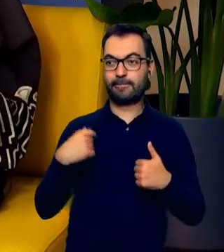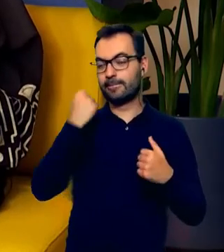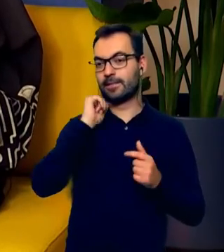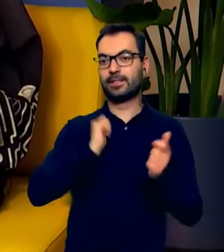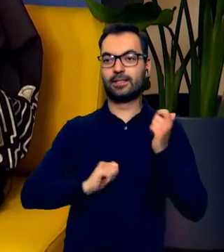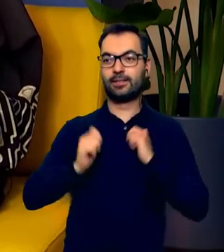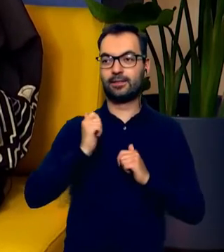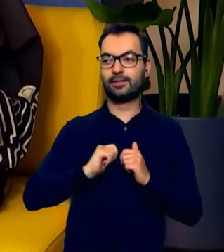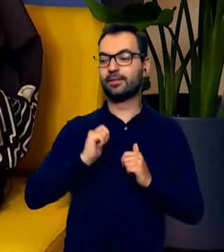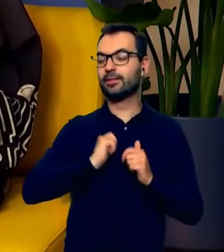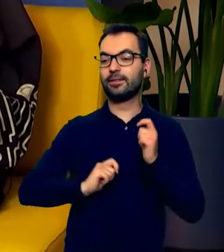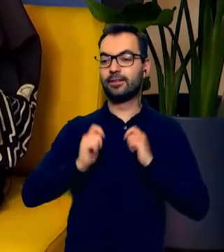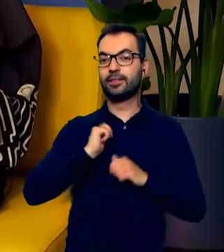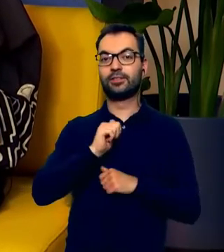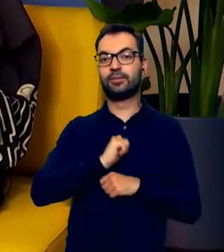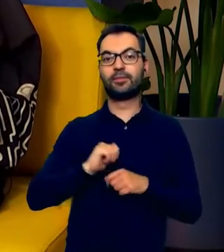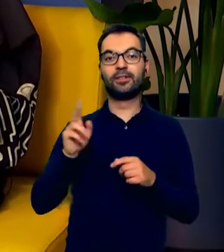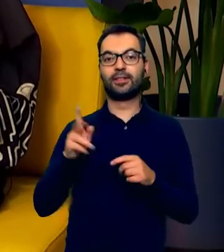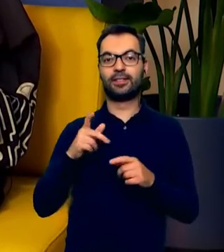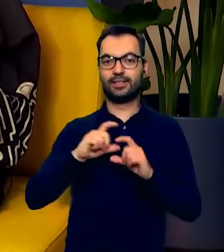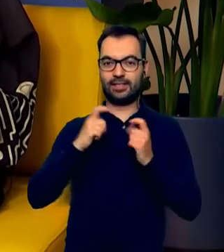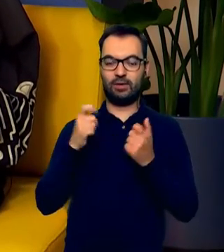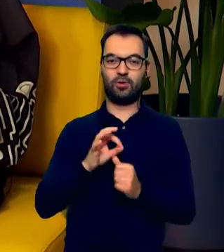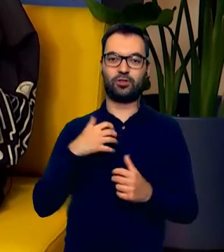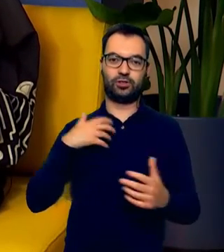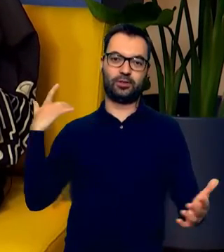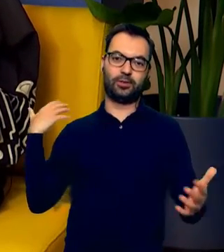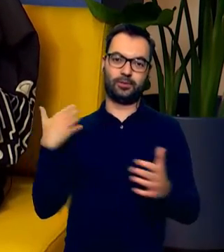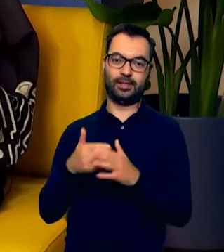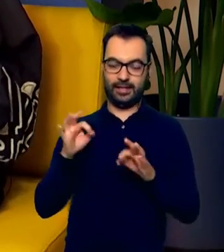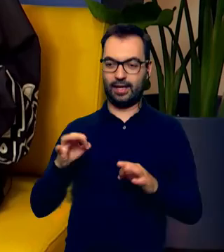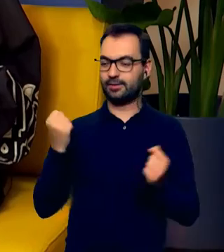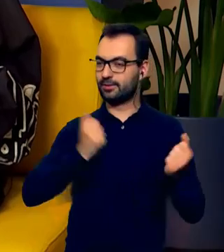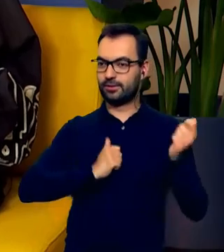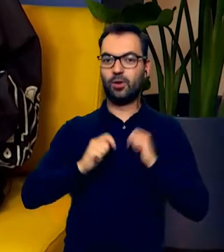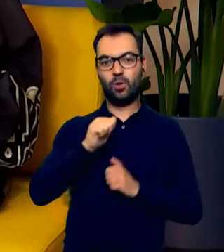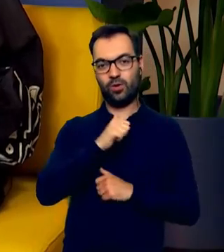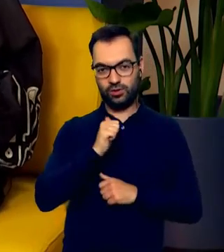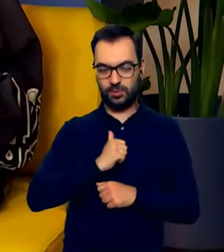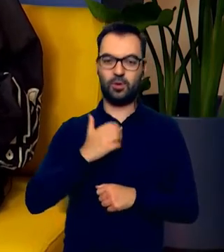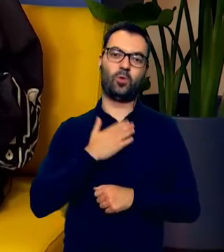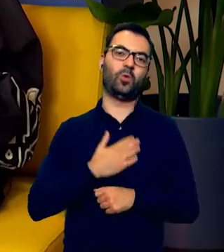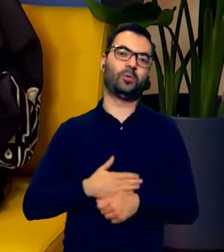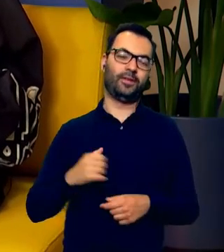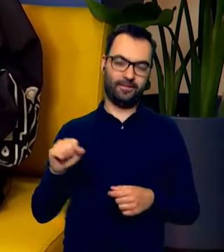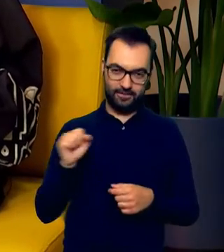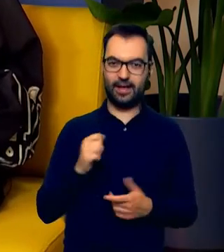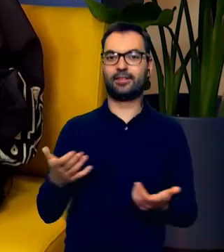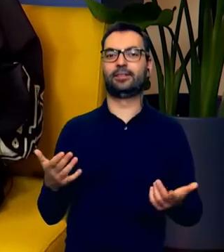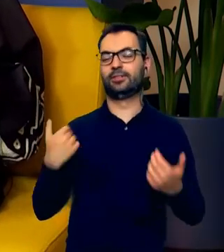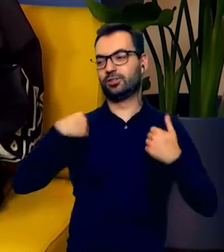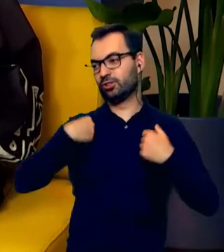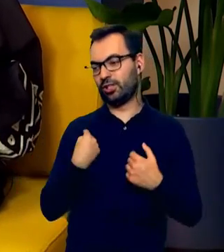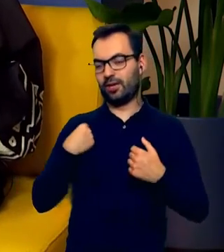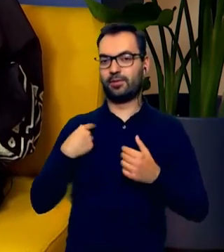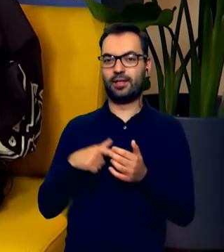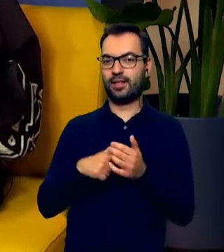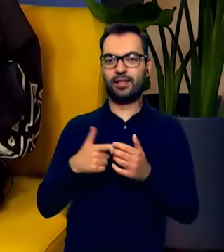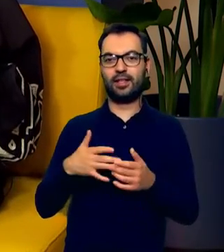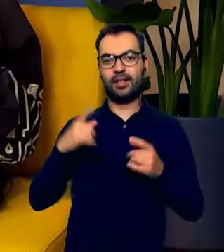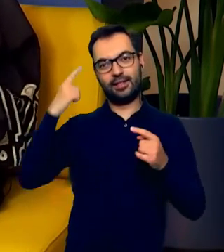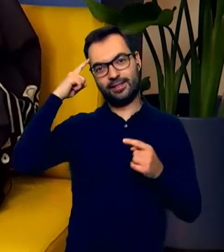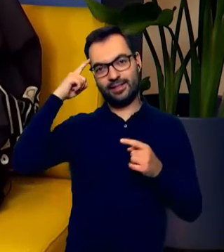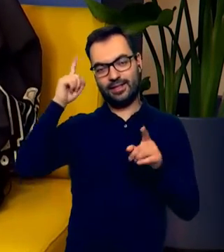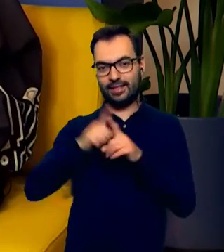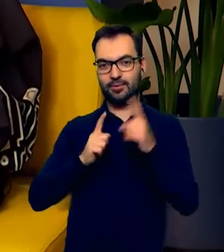jestem zadowolona z siebie, z całego życia mojego dotychczasowego. Lubię siebie, fajnie jest. Strasznie żałuję, że nie miałam tego, co mam